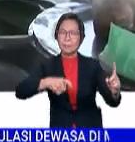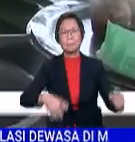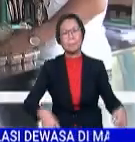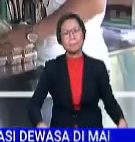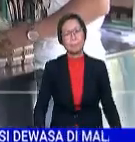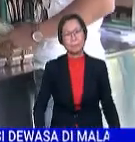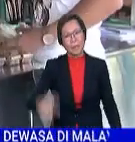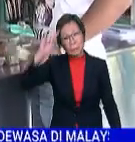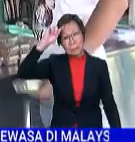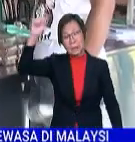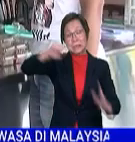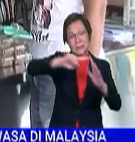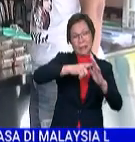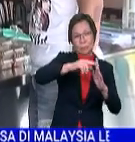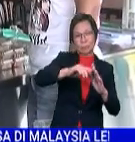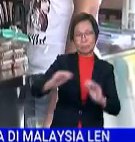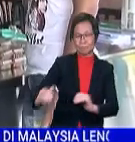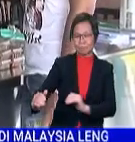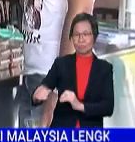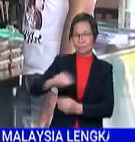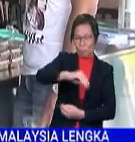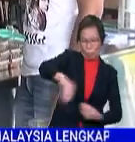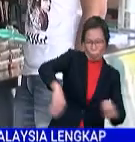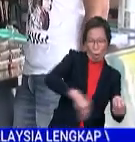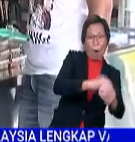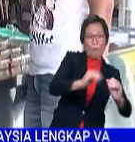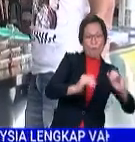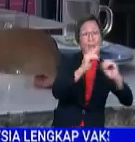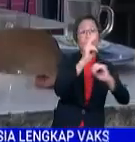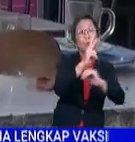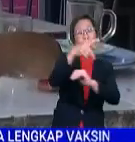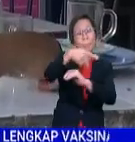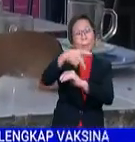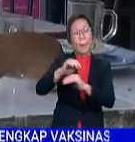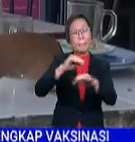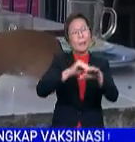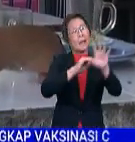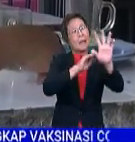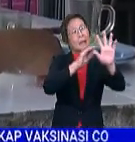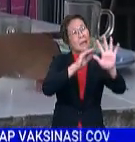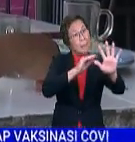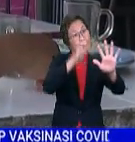Terengganu mula beralih ke fasa 2 PPN pada 5 Julai lalu.